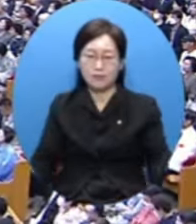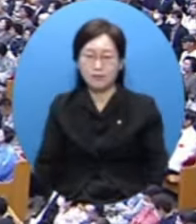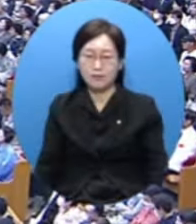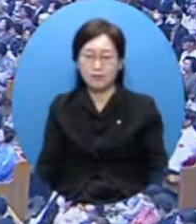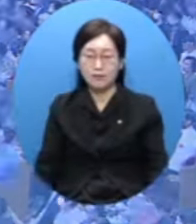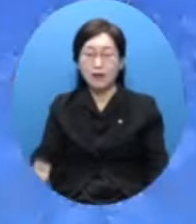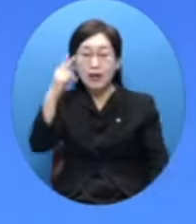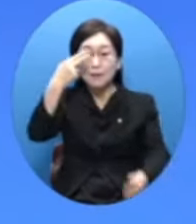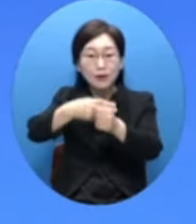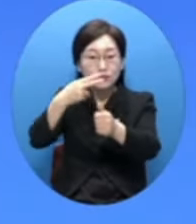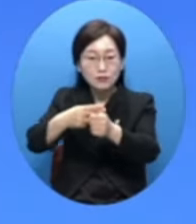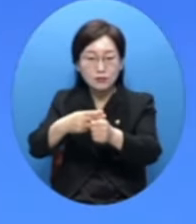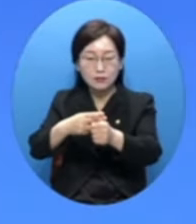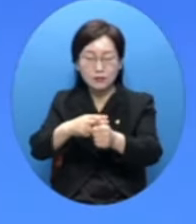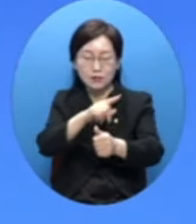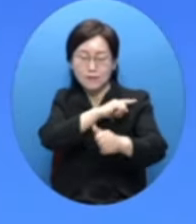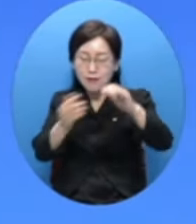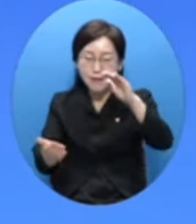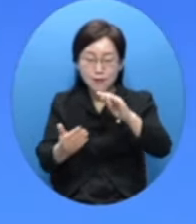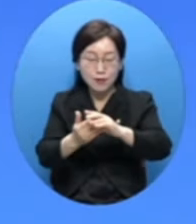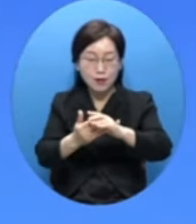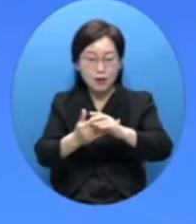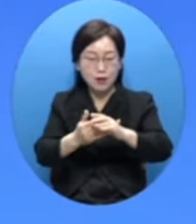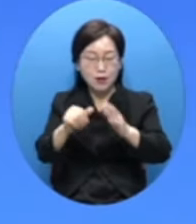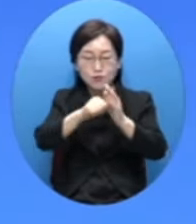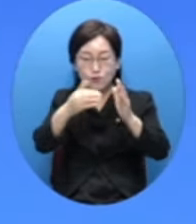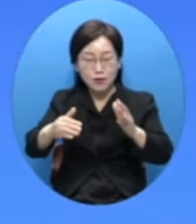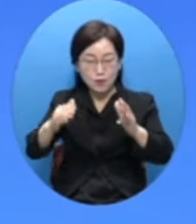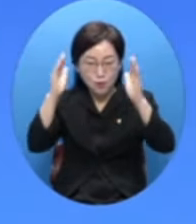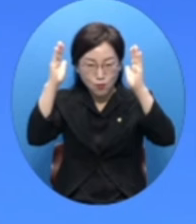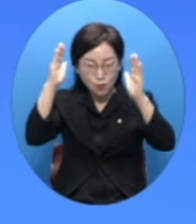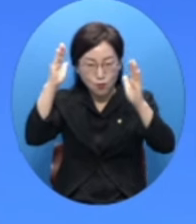사도 바울은 당시 최대 학자인